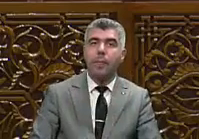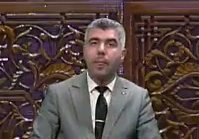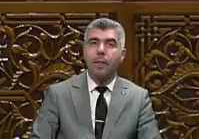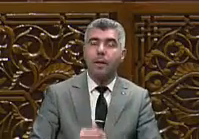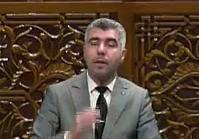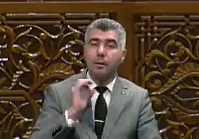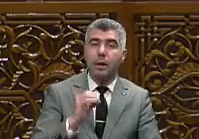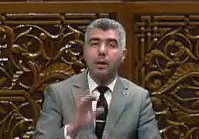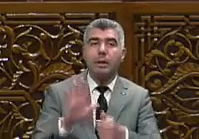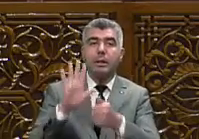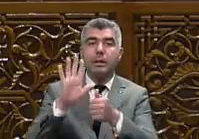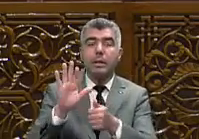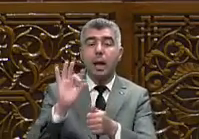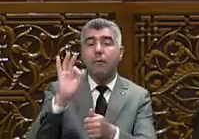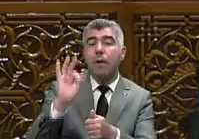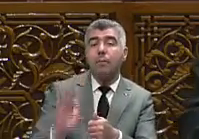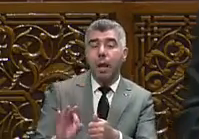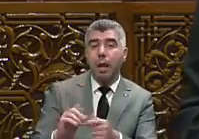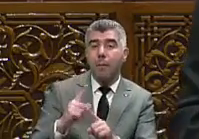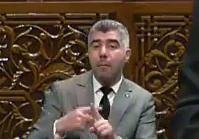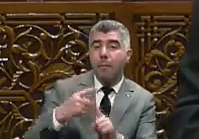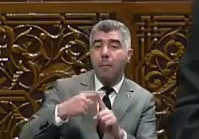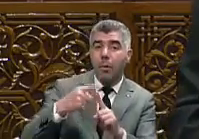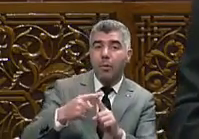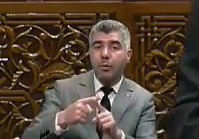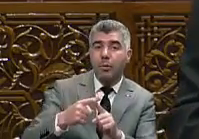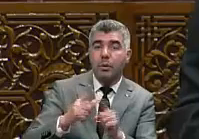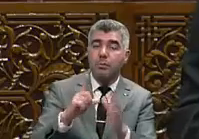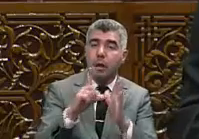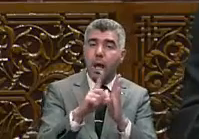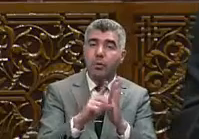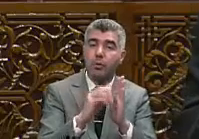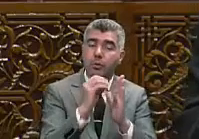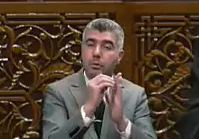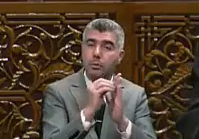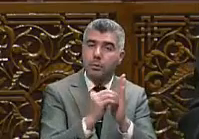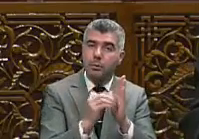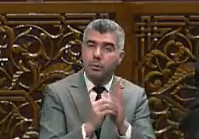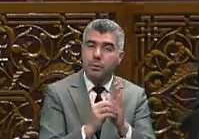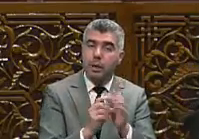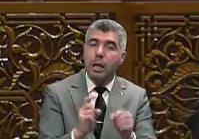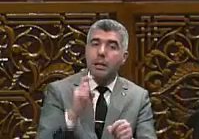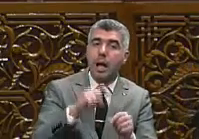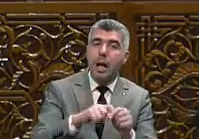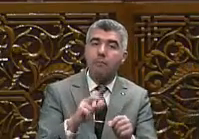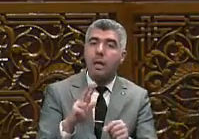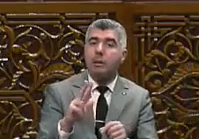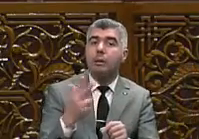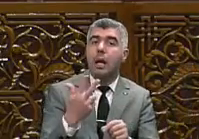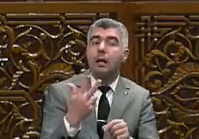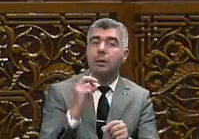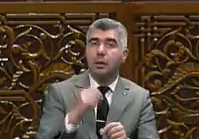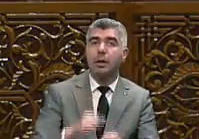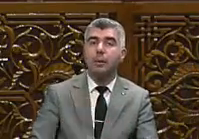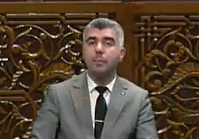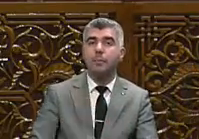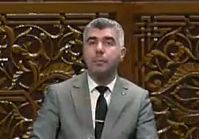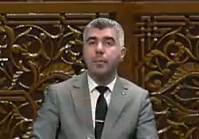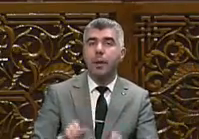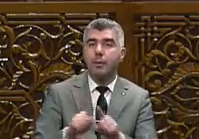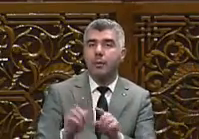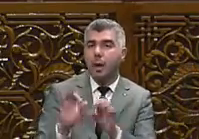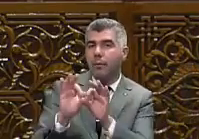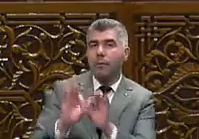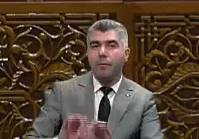عتاب 6% من النصوص المنصوص عليها في مدونة الشغل، بل نحن النقابة الثالثة في القطاع الخاص، أما في القطاع العام فلا يوجد